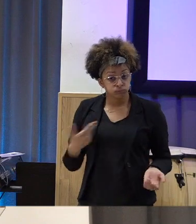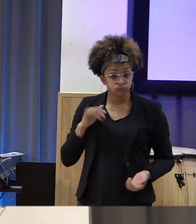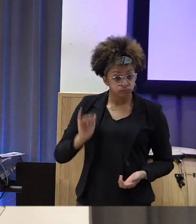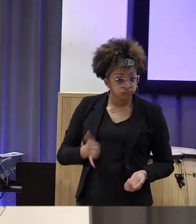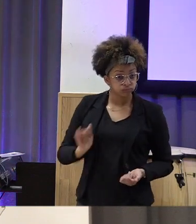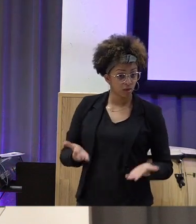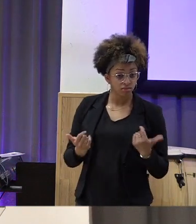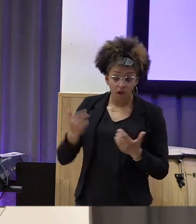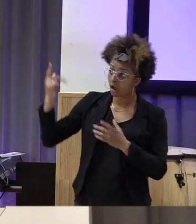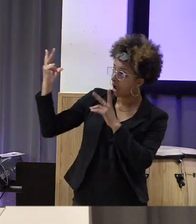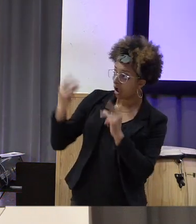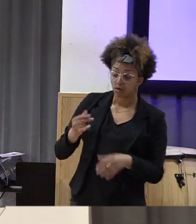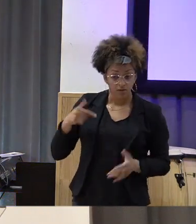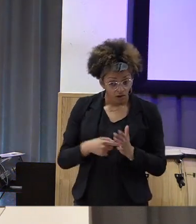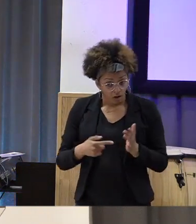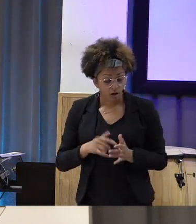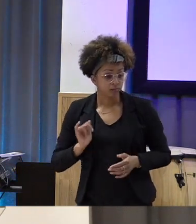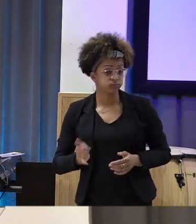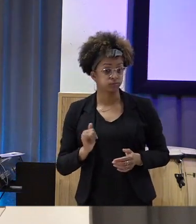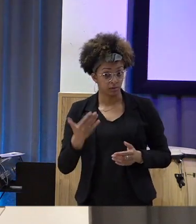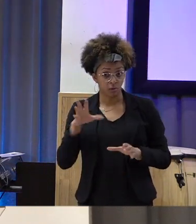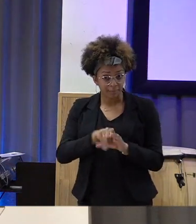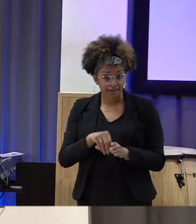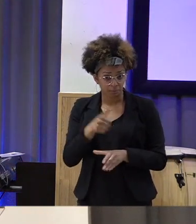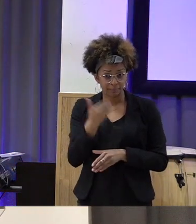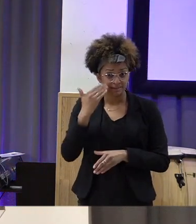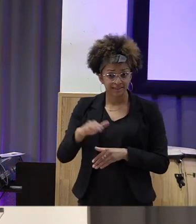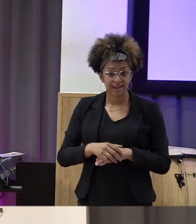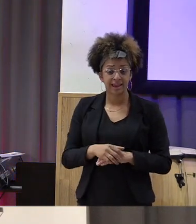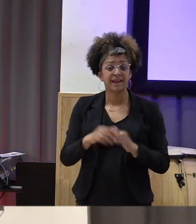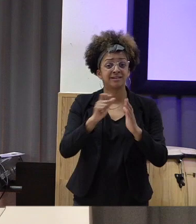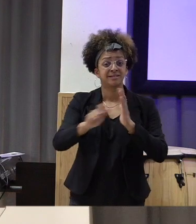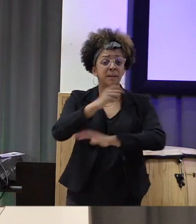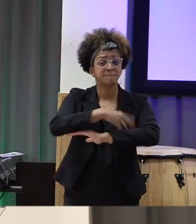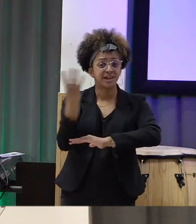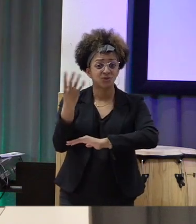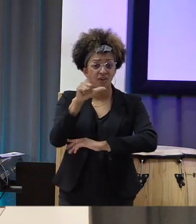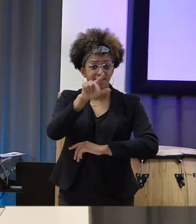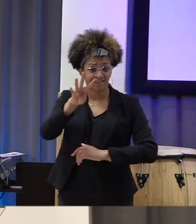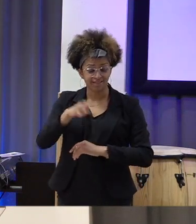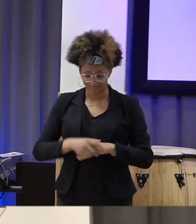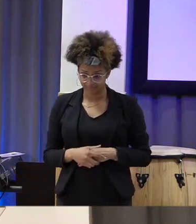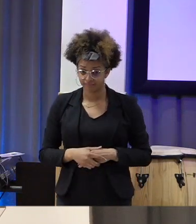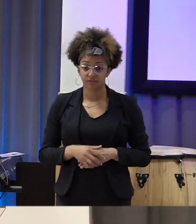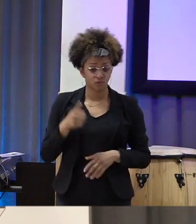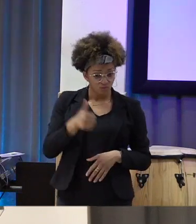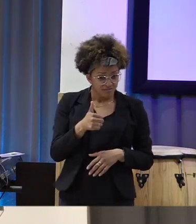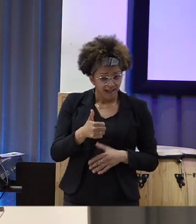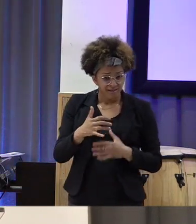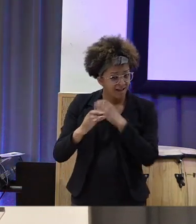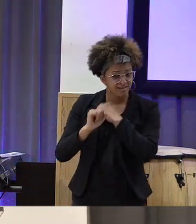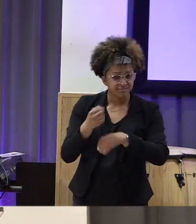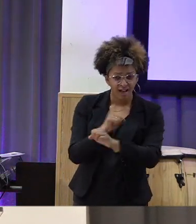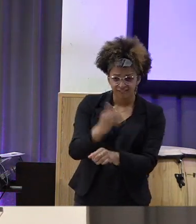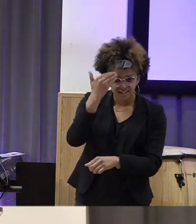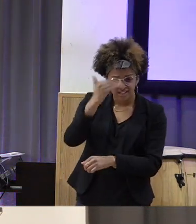venir » dans Matthieu 24, verset 48. Il savait que son maître reviendrait, mais